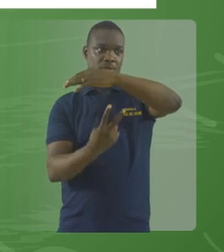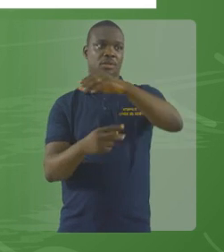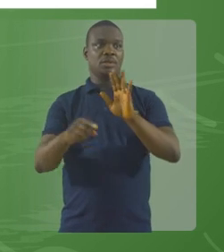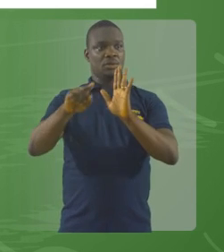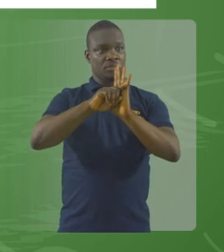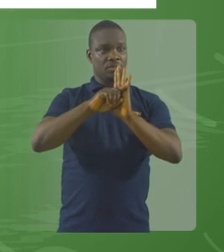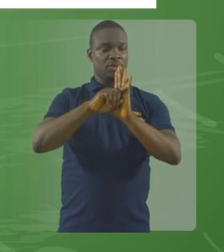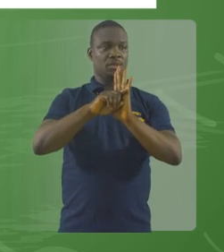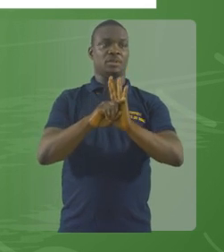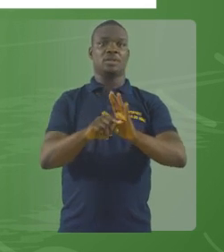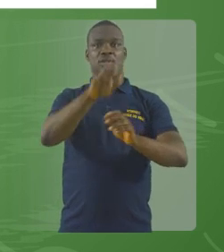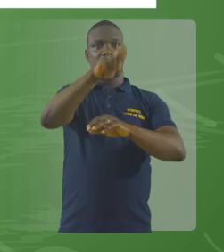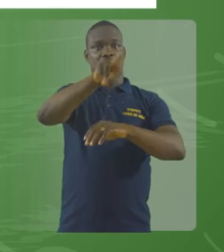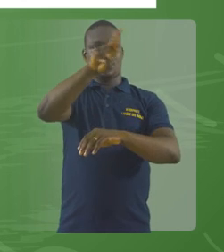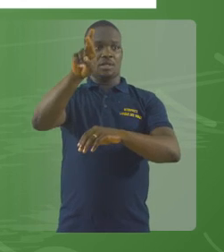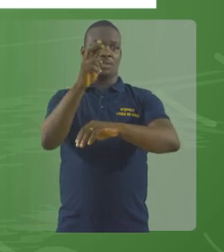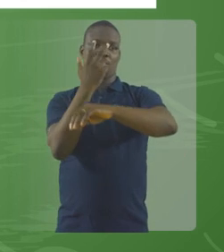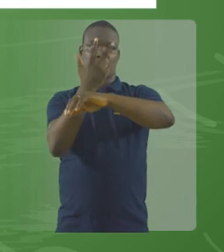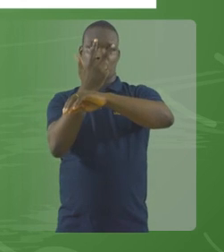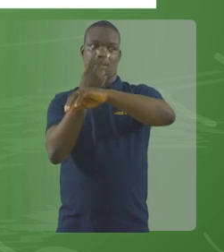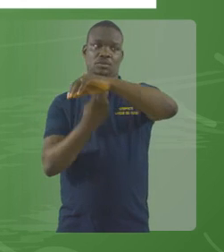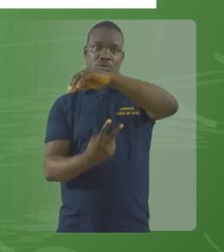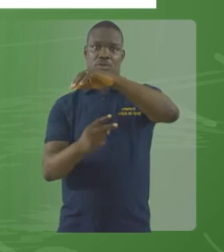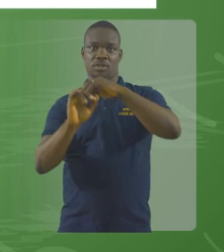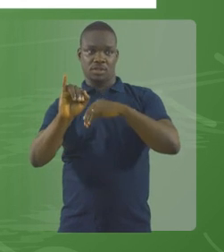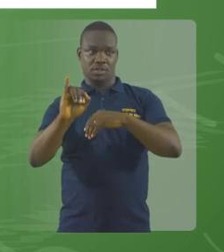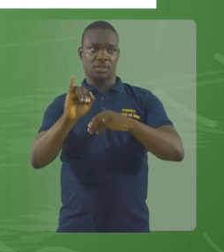moins racine de 3 sur 2i.